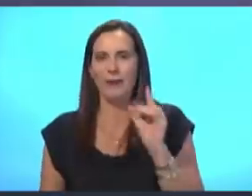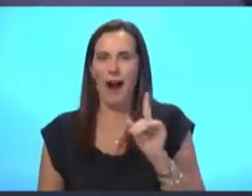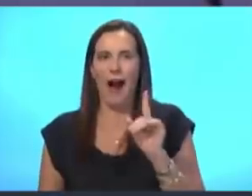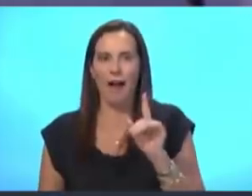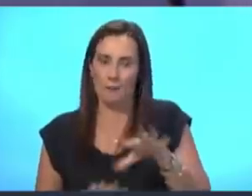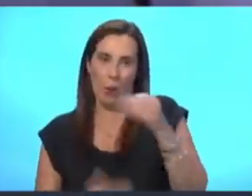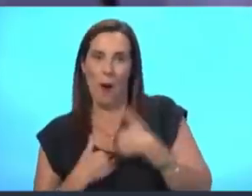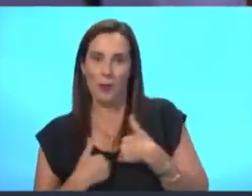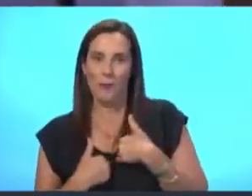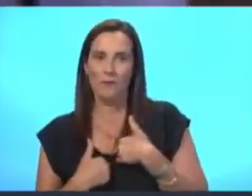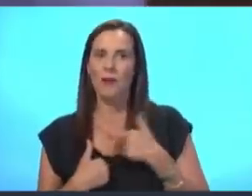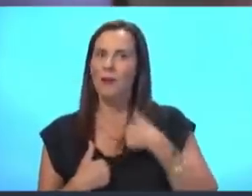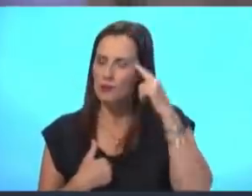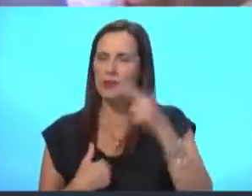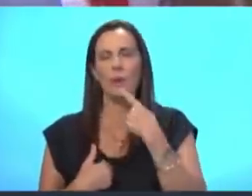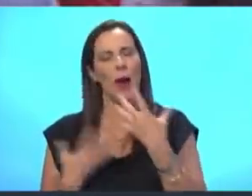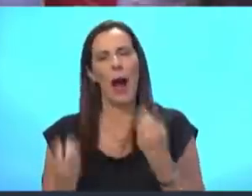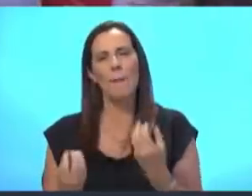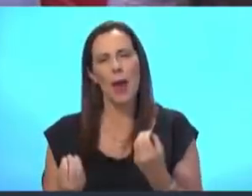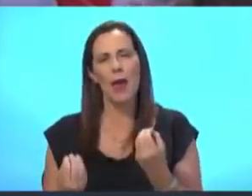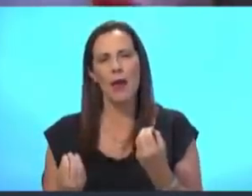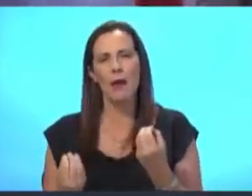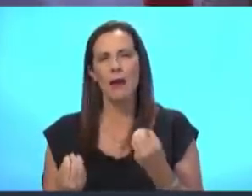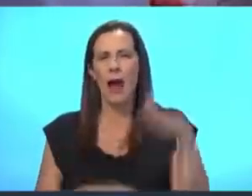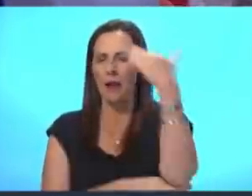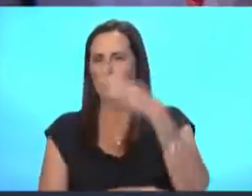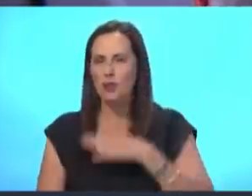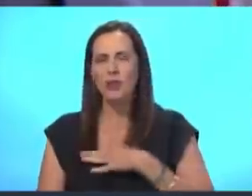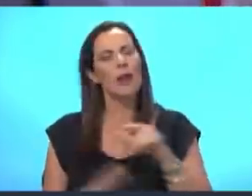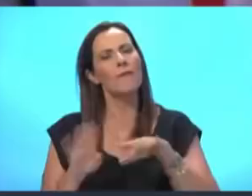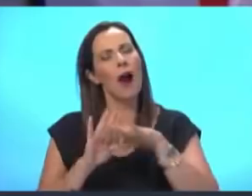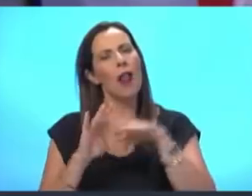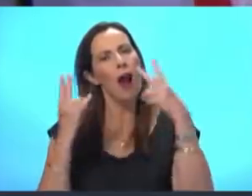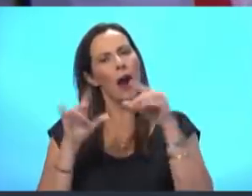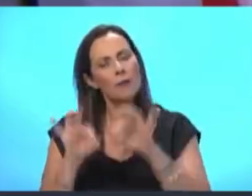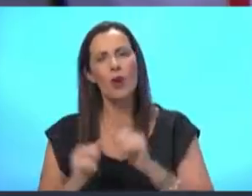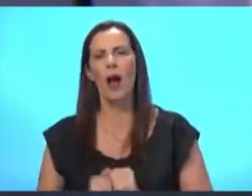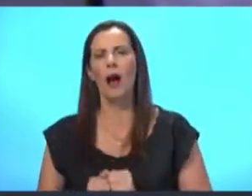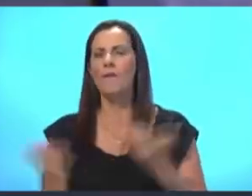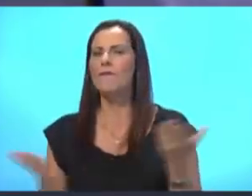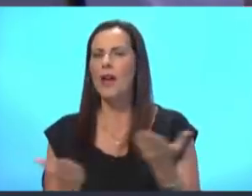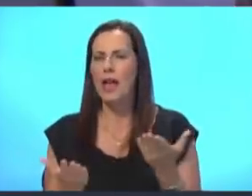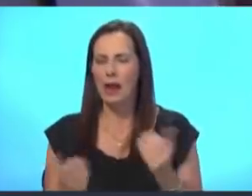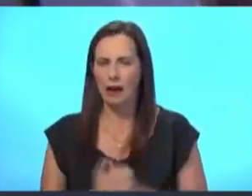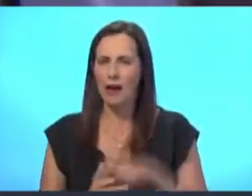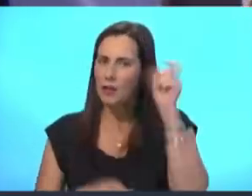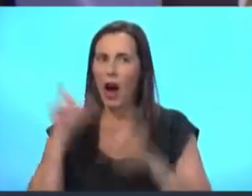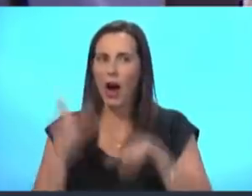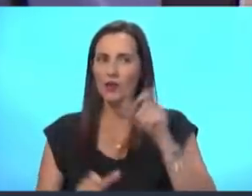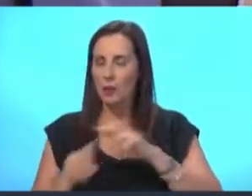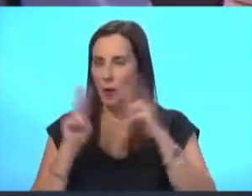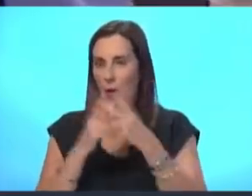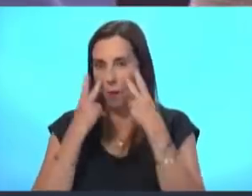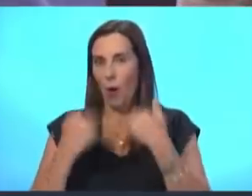us. And I think it speaks a lot about my country and what it stands for and how people all over the world view us.